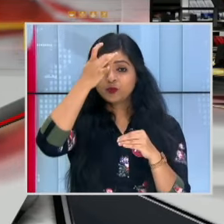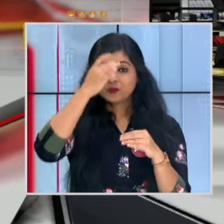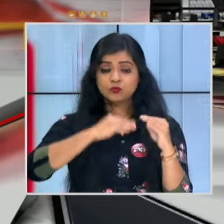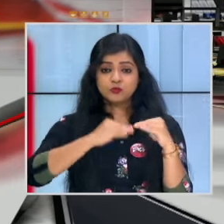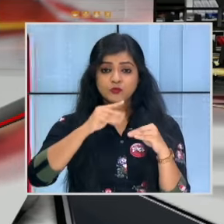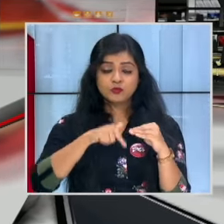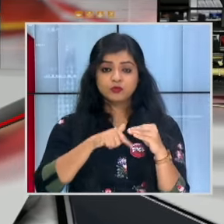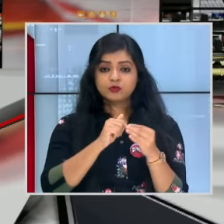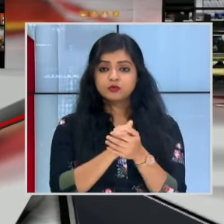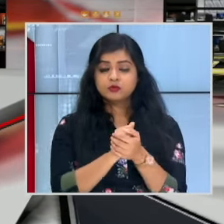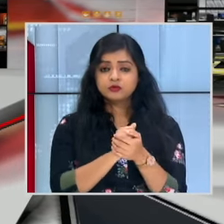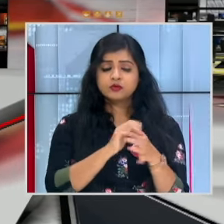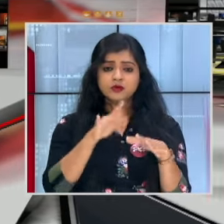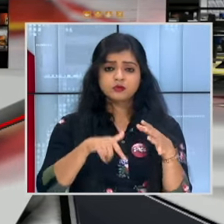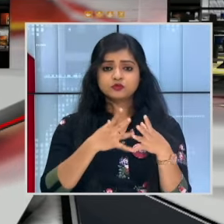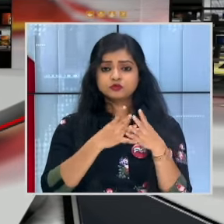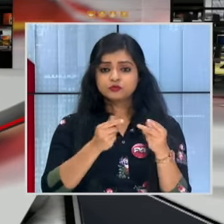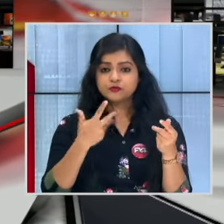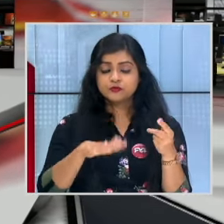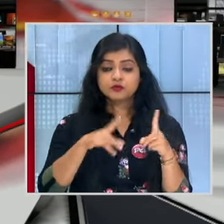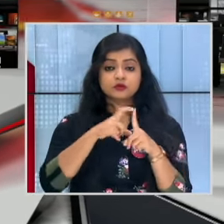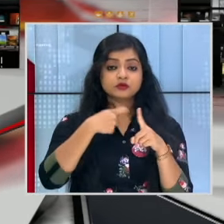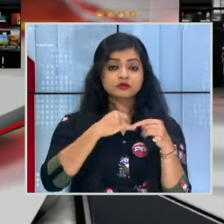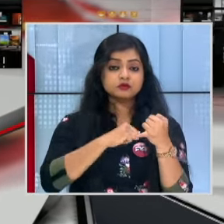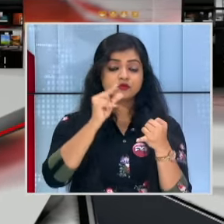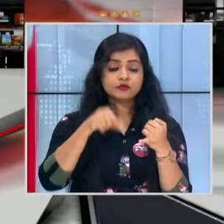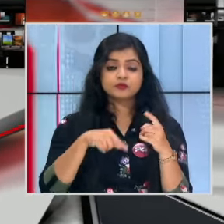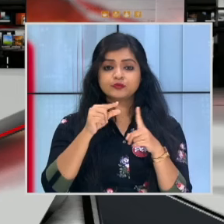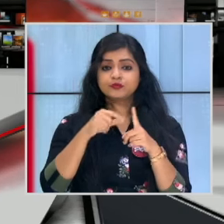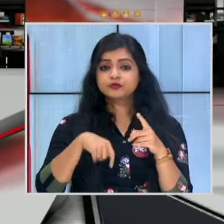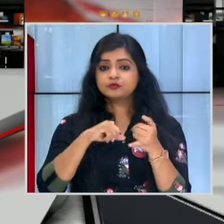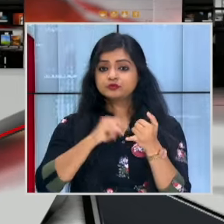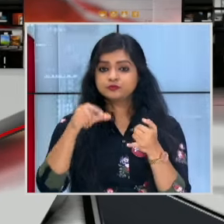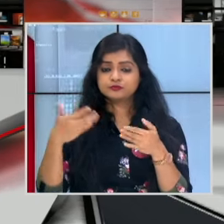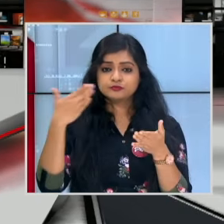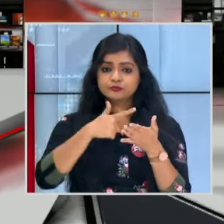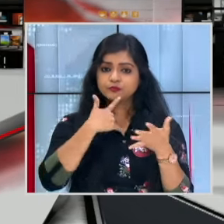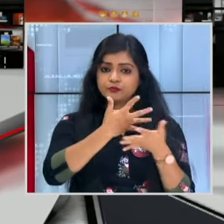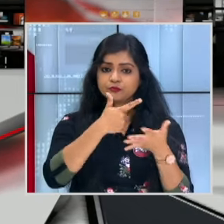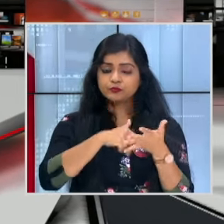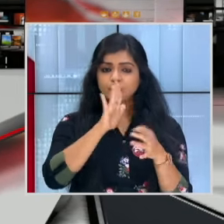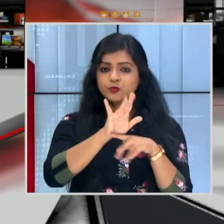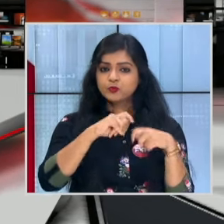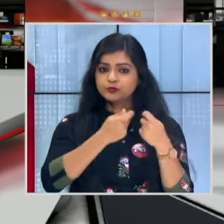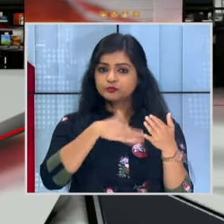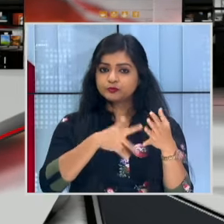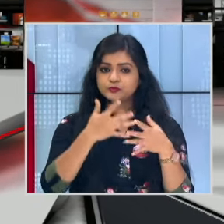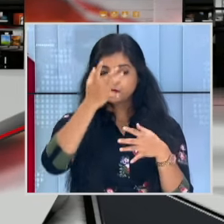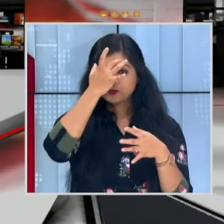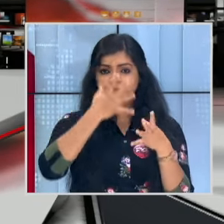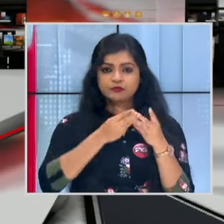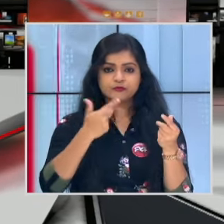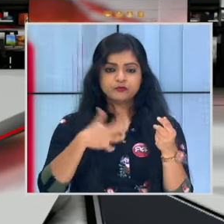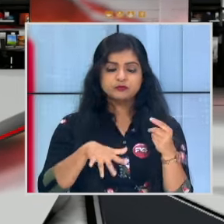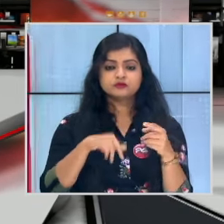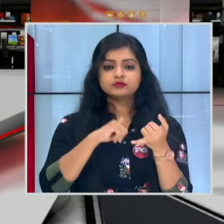കടക്കാൻ ഇനി സാഹചര്യമില്ല. ഡി കെ ശിവകുമാർ, പ്രതിഭാ സിംഗ് എന്നിവരുടെ മധ്യസ്ഥതയിൽ നടന്ന ചർച്ചയിലാണ് പ്രശ്നപരിഹാരം ഉണ്ടായിരിക്കുന്നത് എന്നാണ് ഷിംലയിൽ